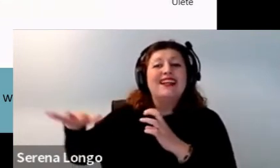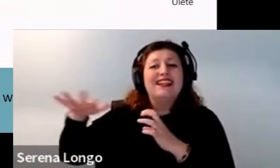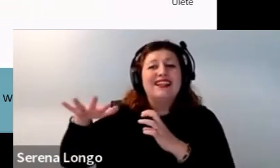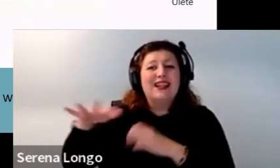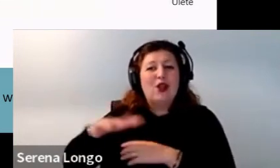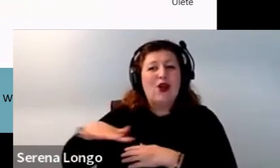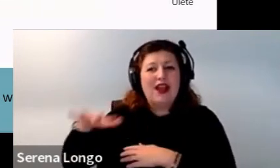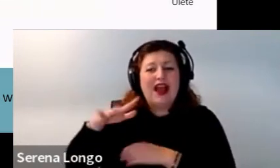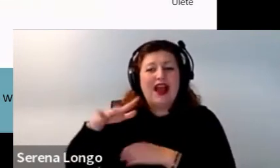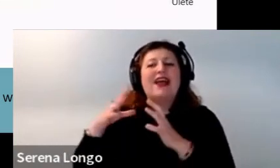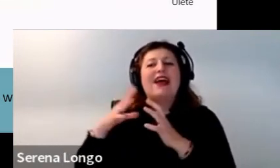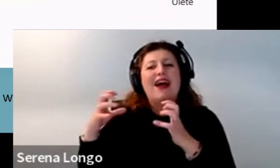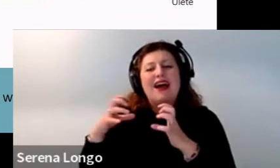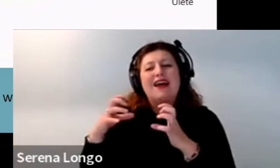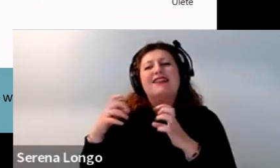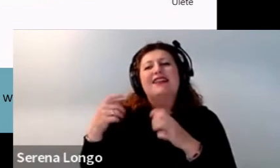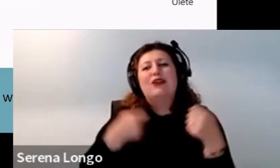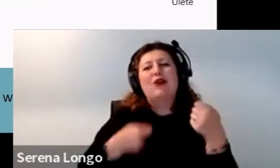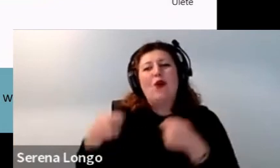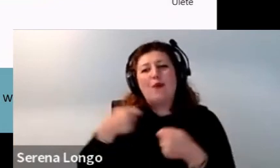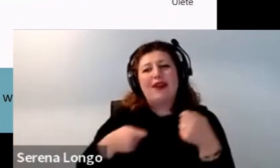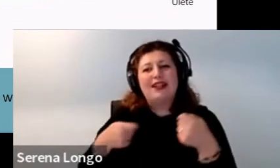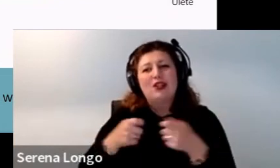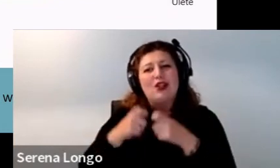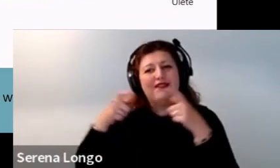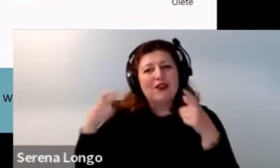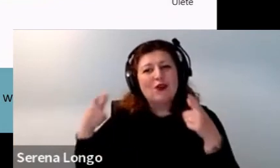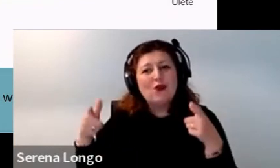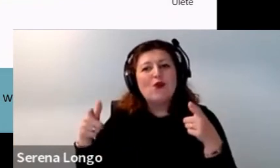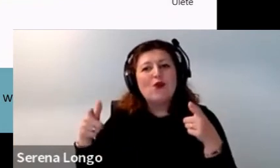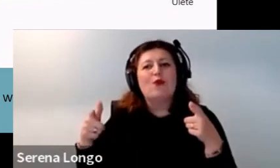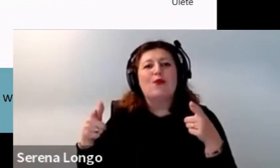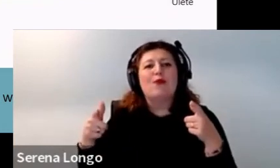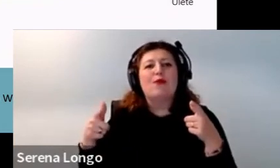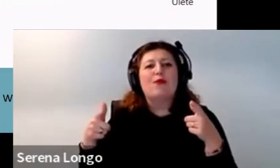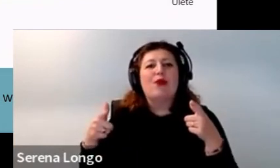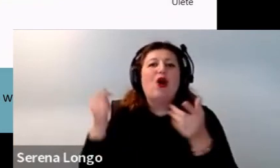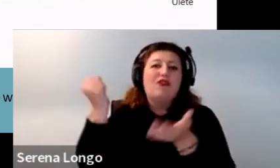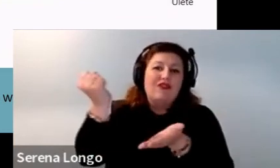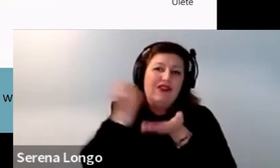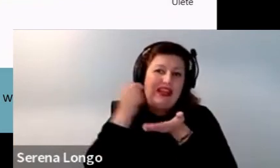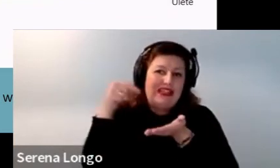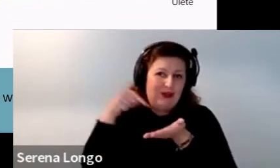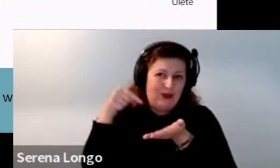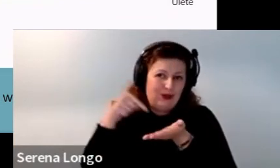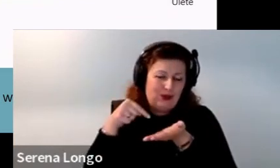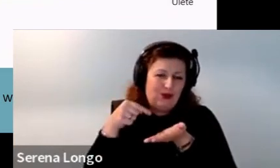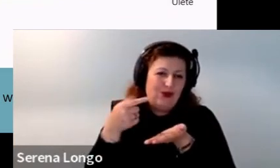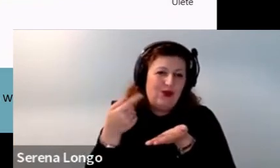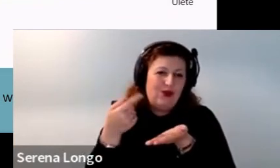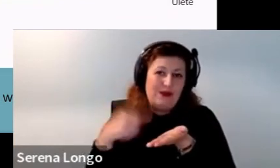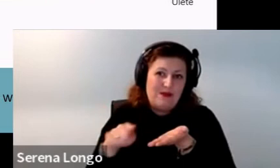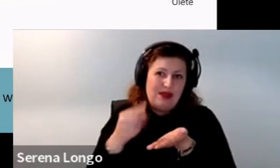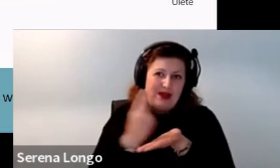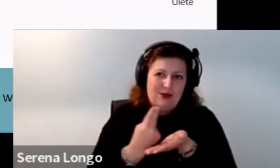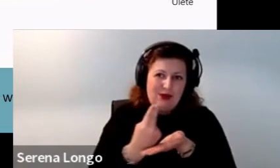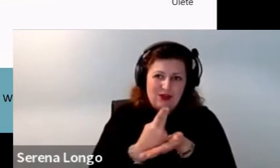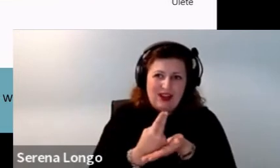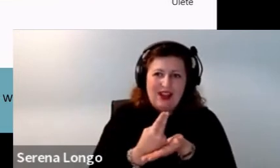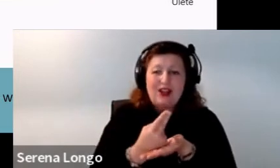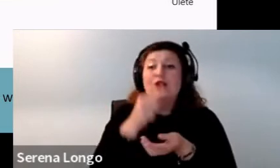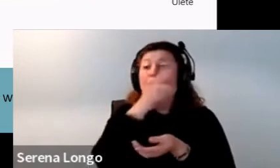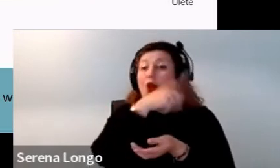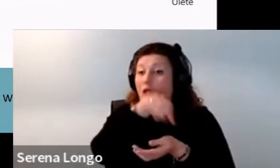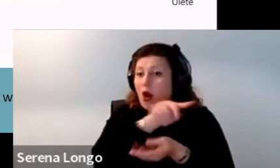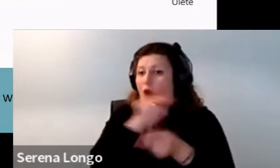ovviamente l'Agenzia Italiana per la Cooperazione e lo Sviluppo, sono i finanziatori del progetto, operano un monitoraggio